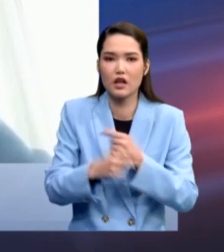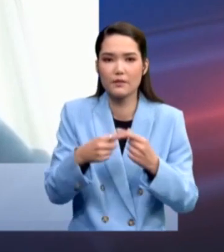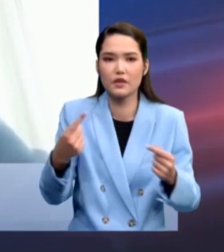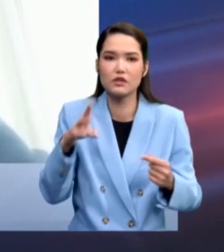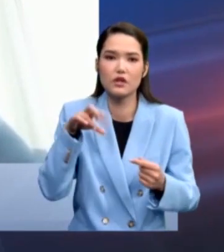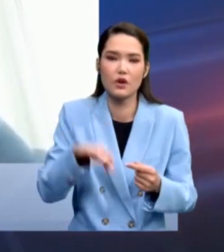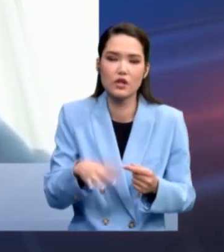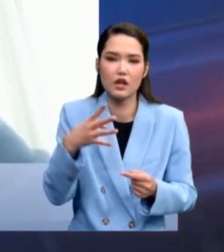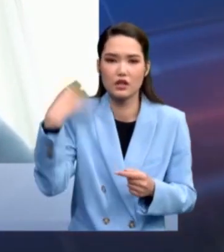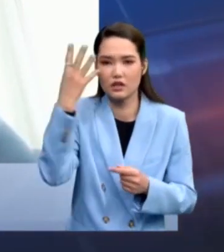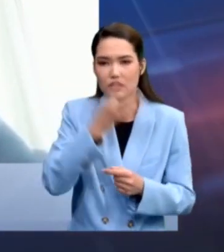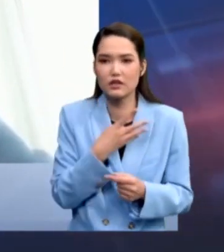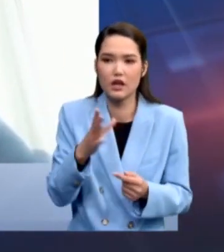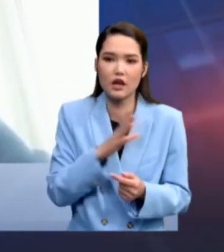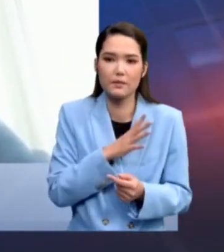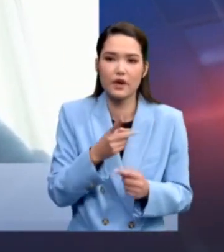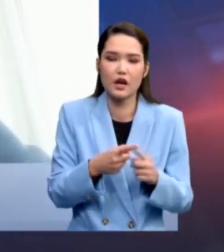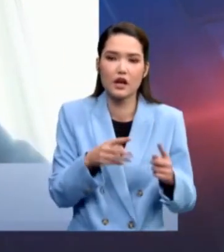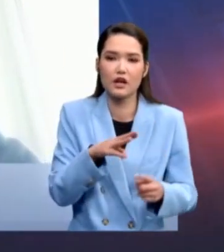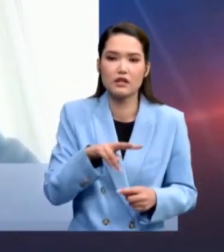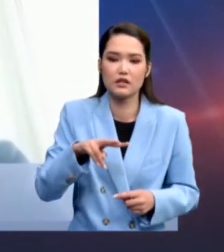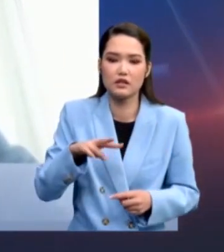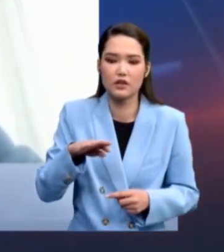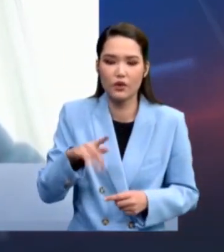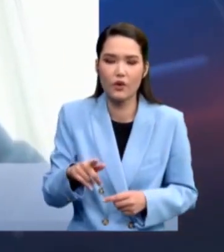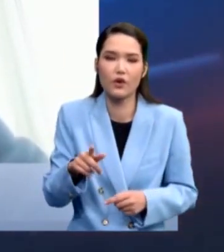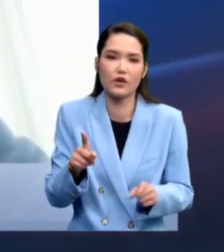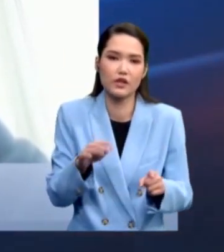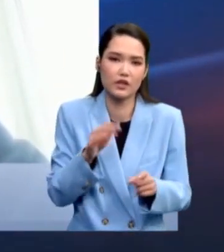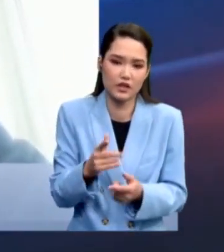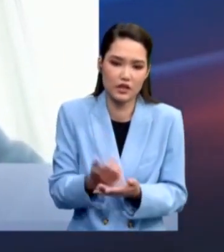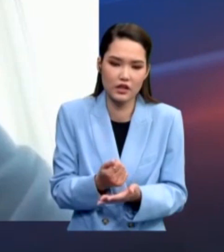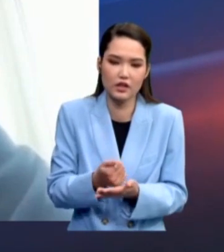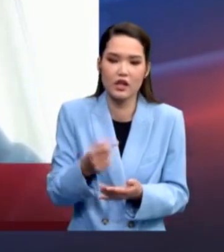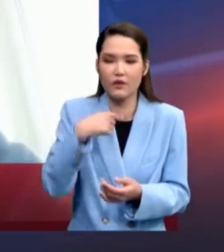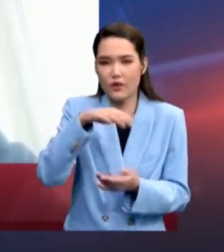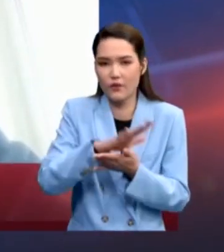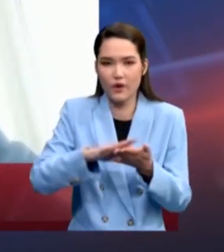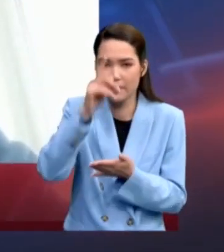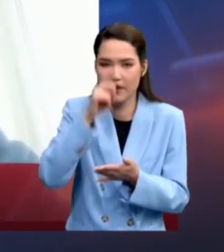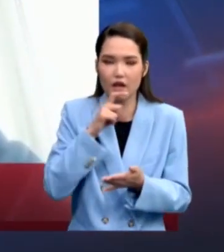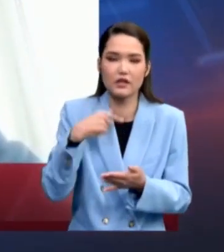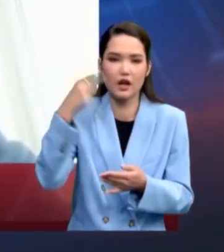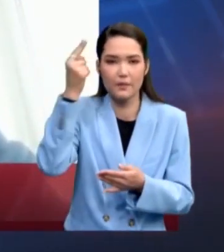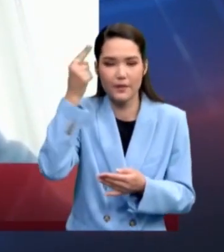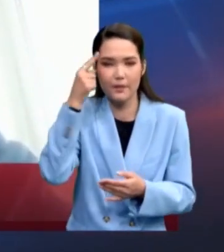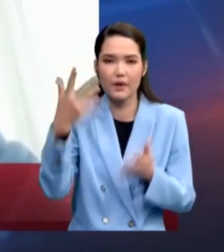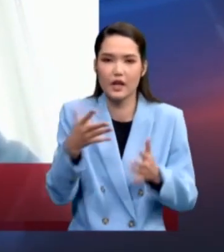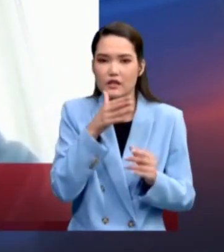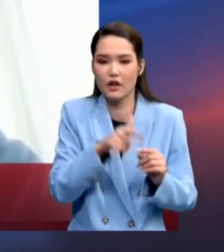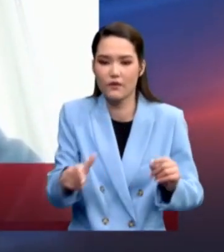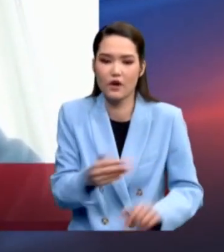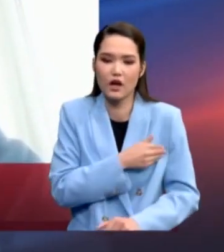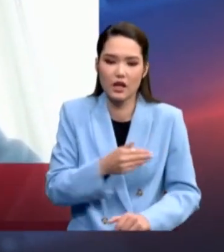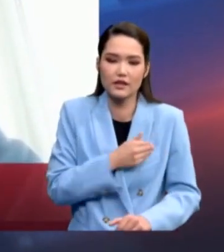3 или за 4 года, уже 11 триллионов оттуда вытащили. Куда они девают эти деньги? Это вообще непонятно. Я понимаю, если бы хотя бы за это время, за эти